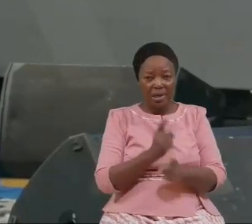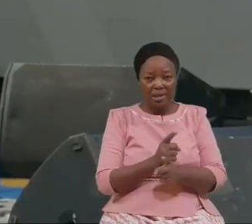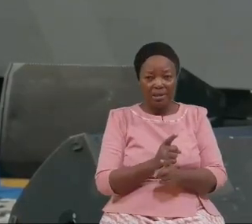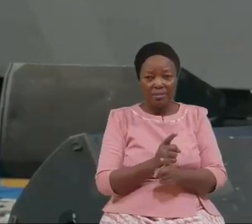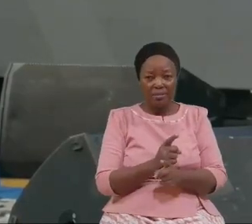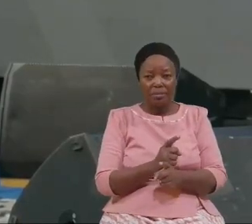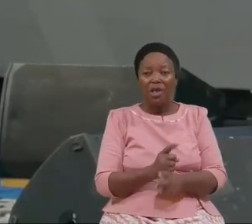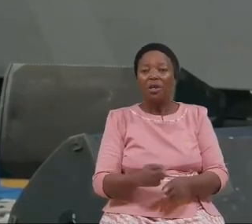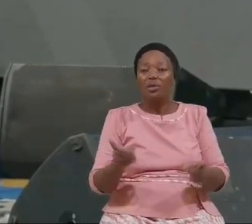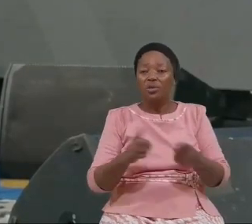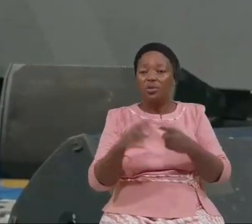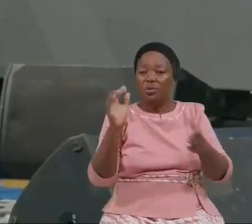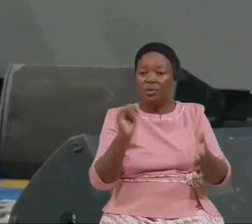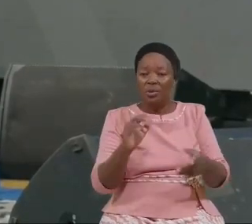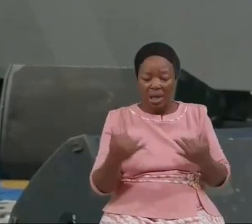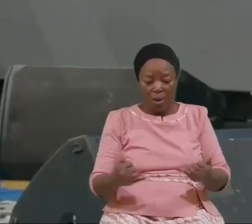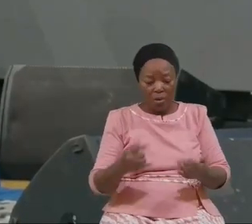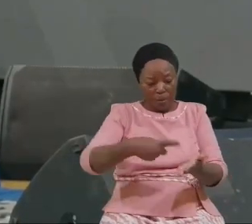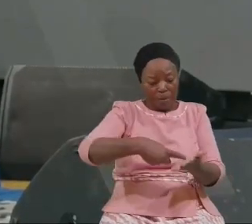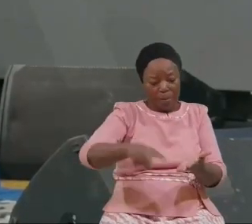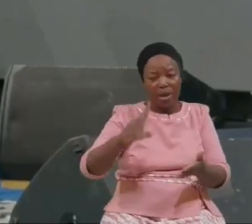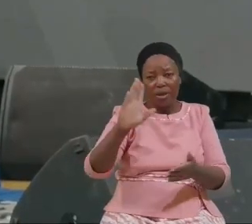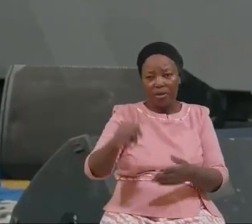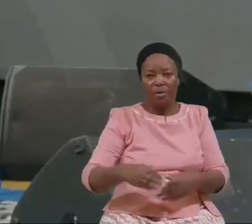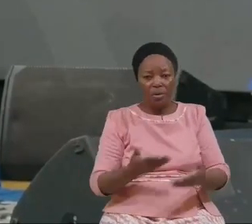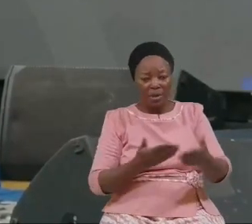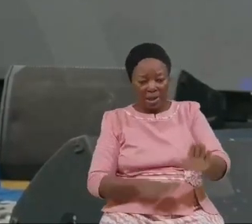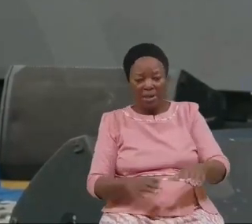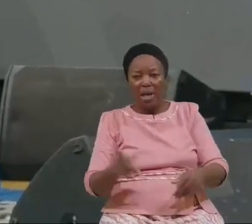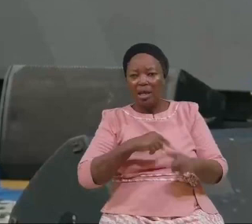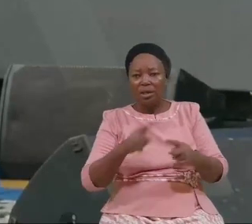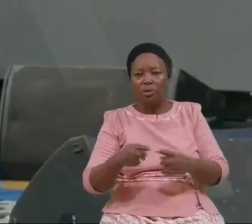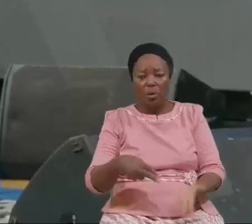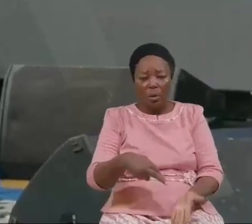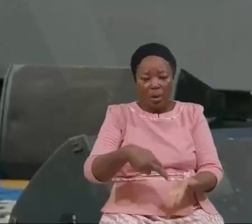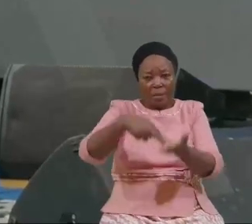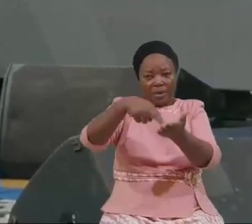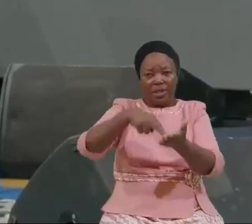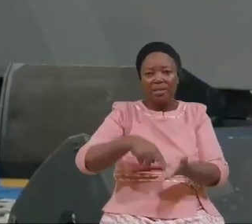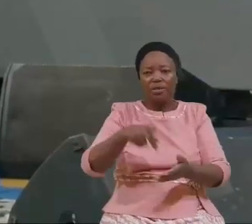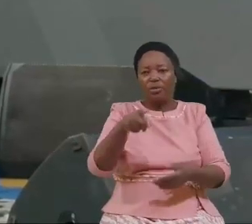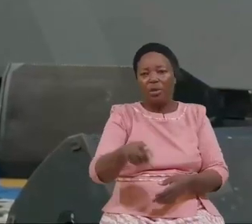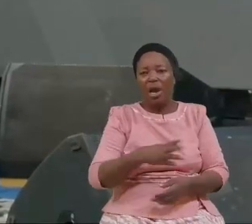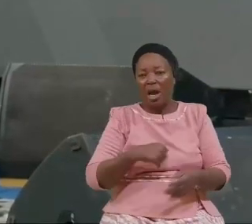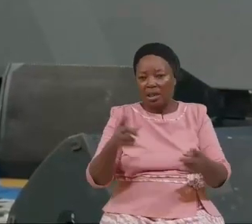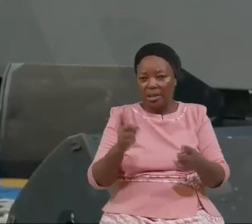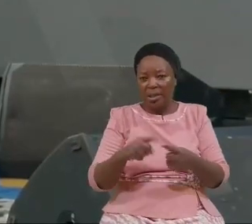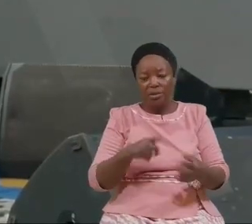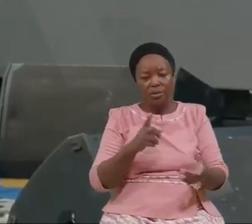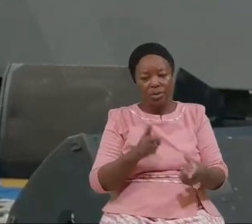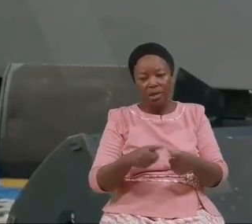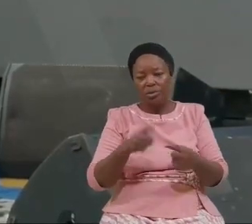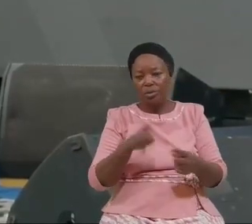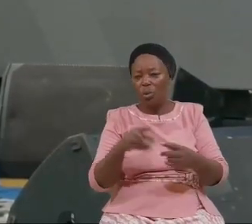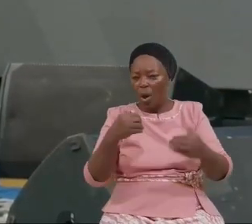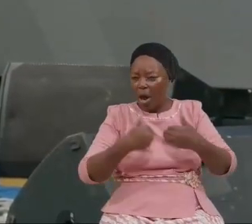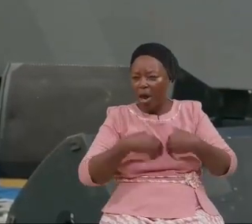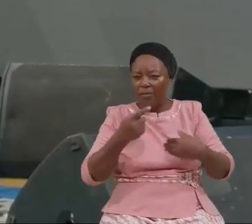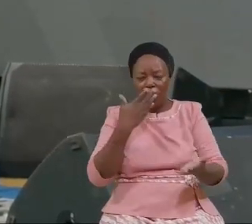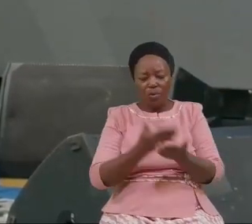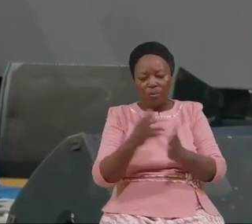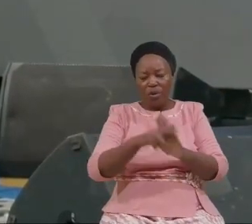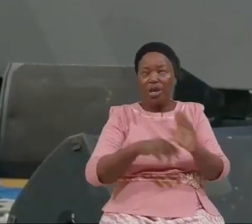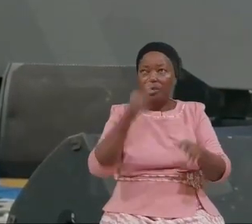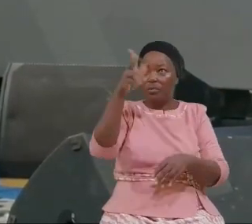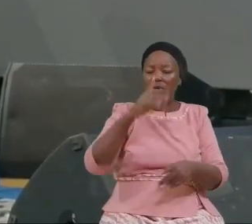payer ta dette et pour te représenter et pour avoir la bonté de Dieu la